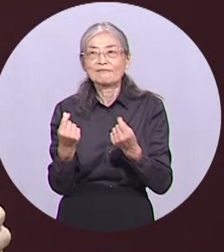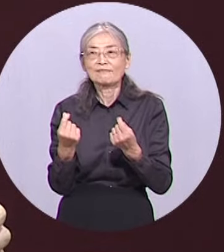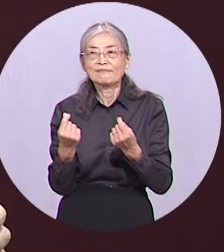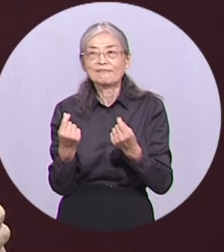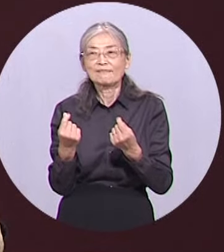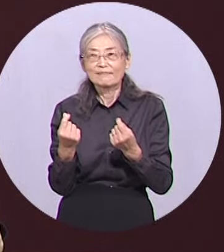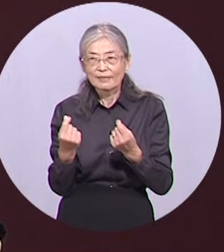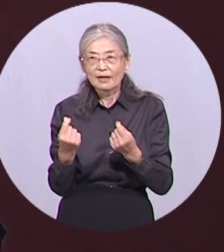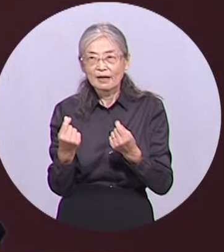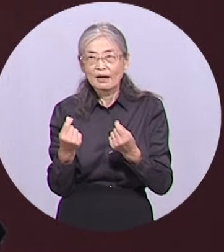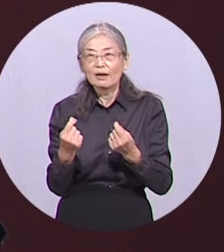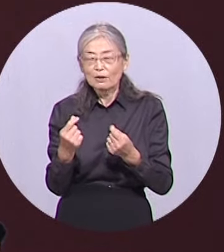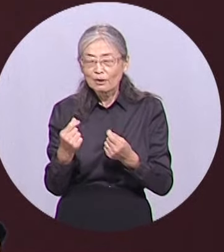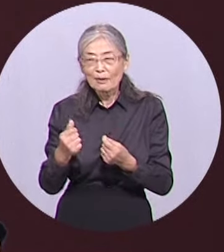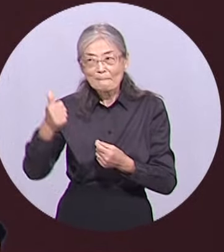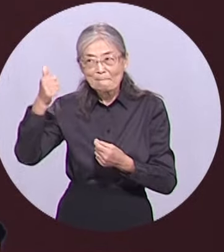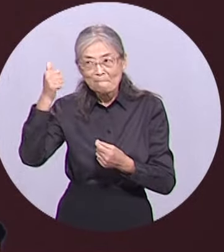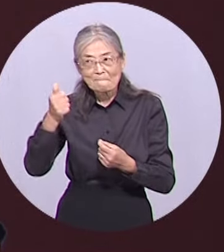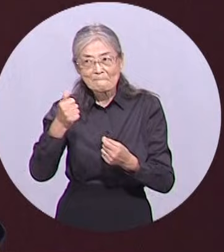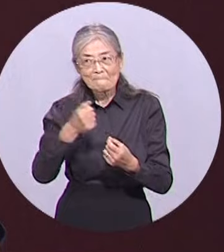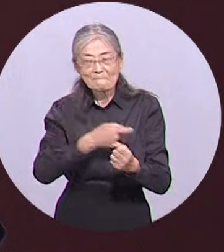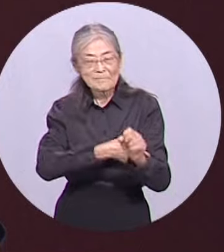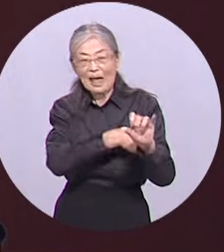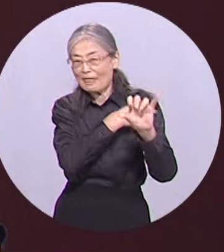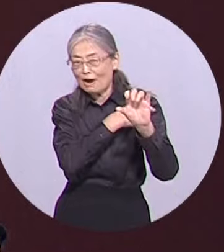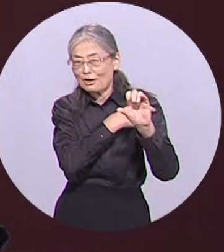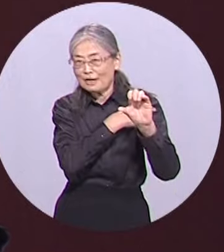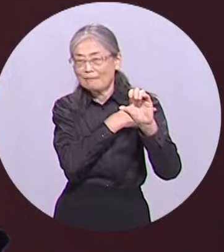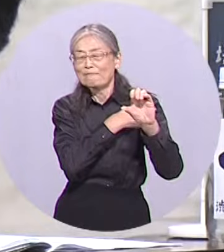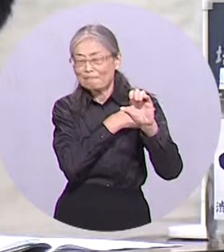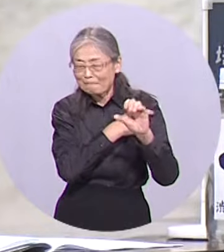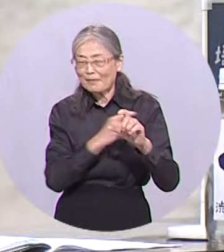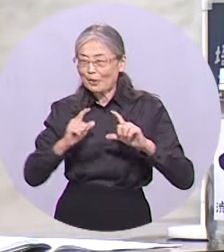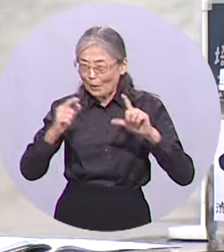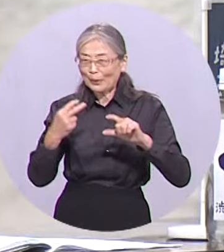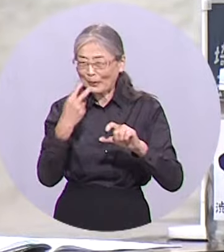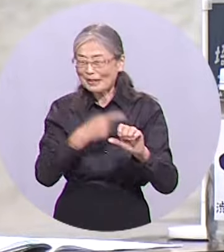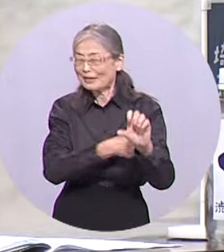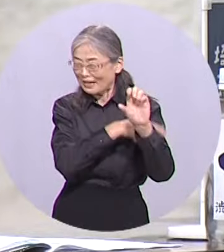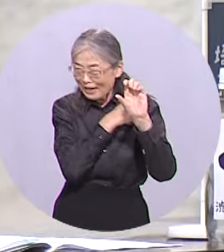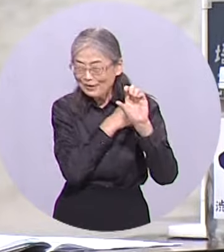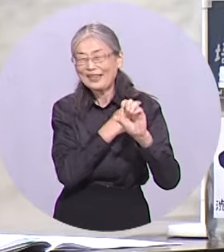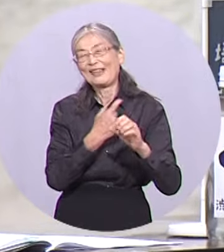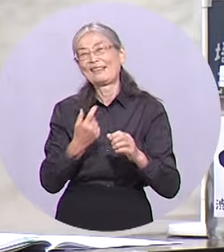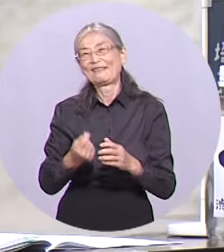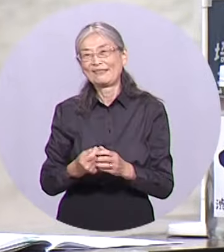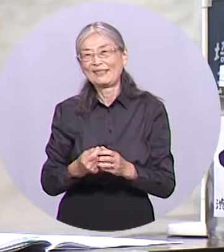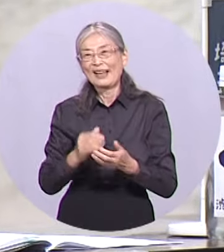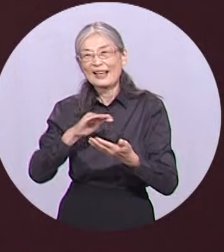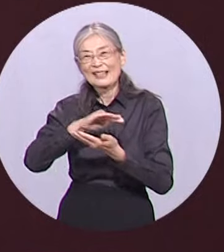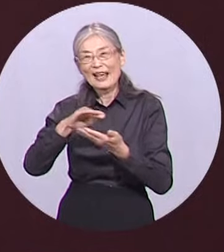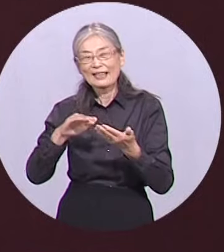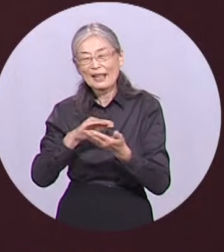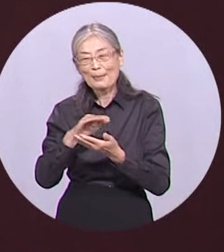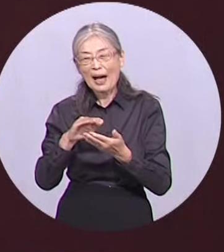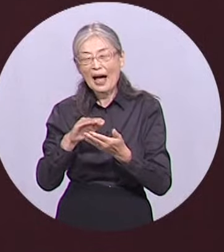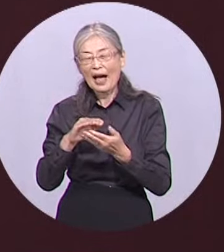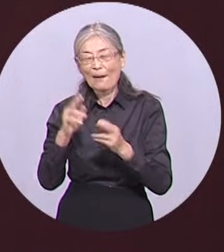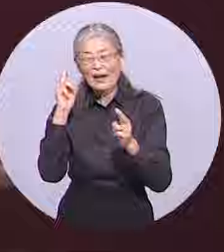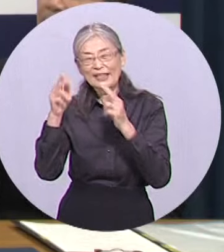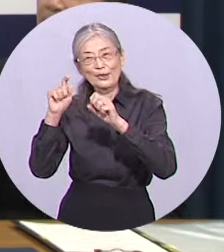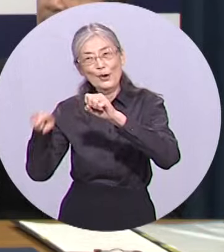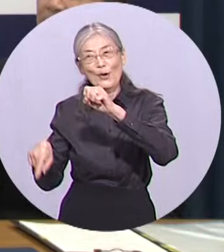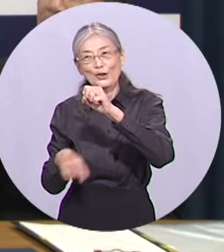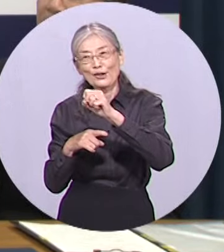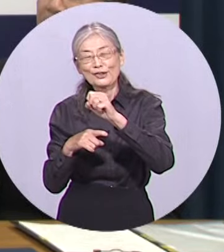このエネルギー、やっぱり東京ガスだけにエネルギーだなというふうに思いました。そして埼玉県も企業局との間でです